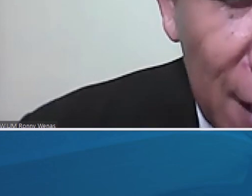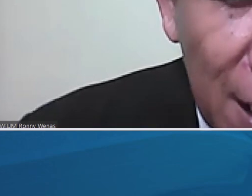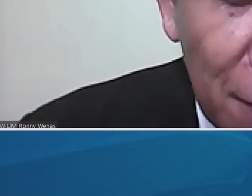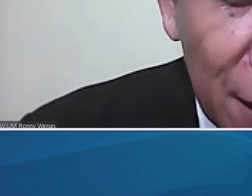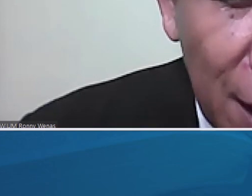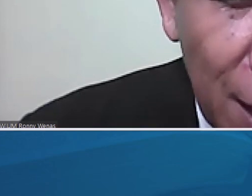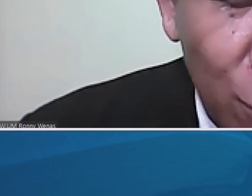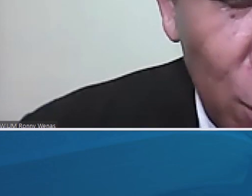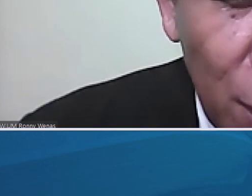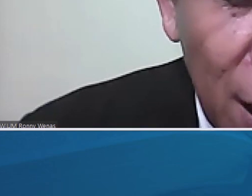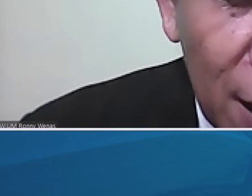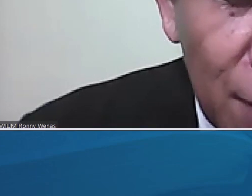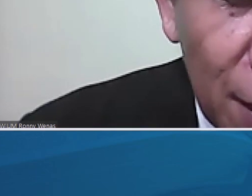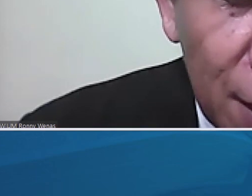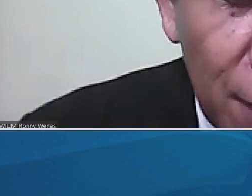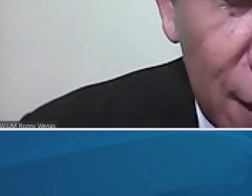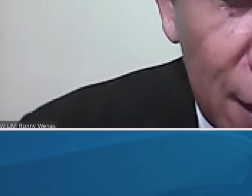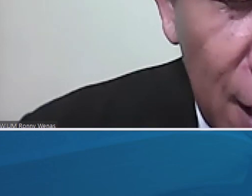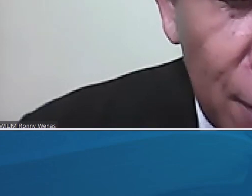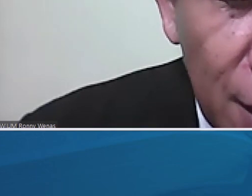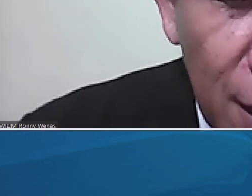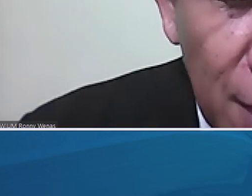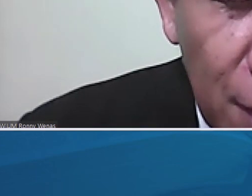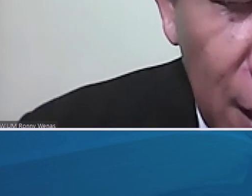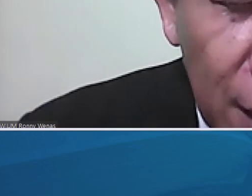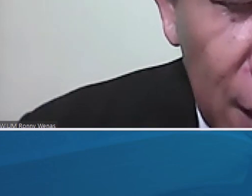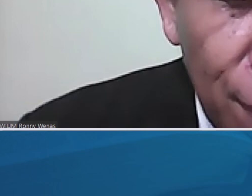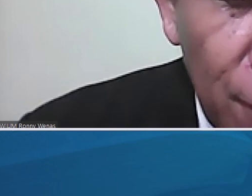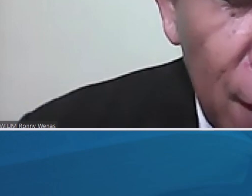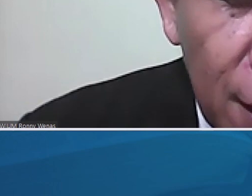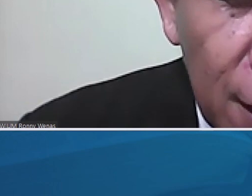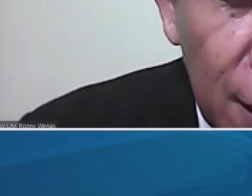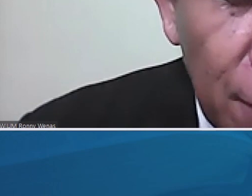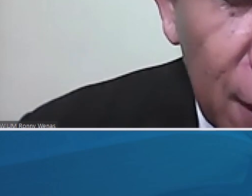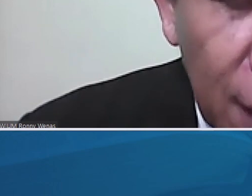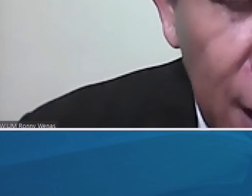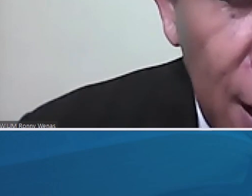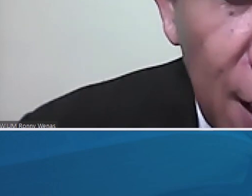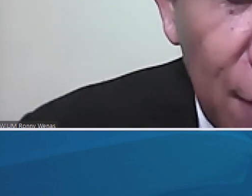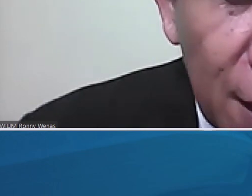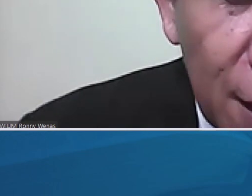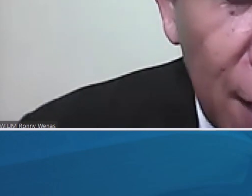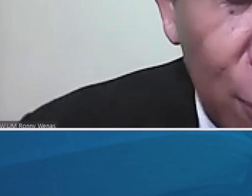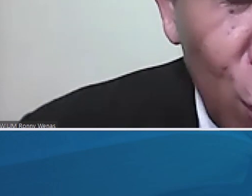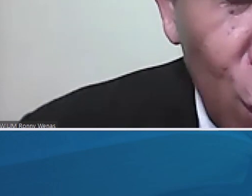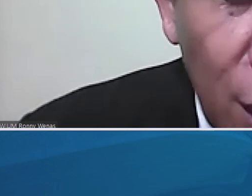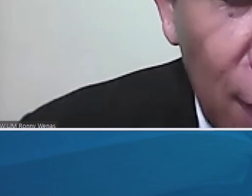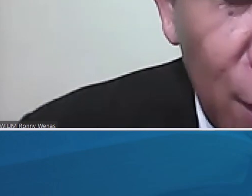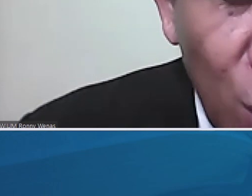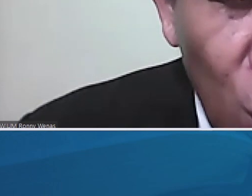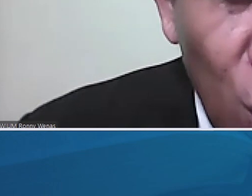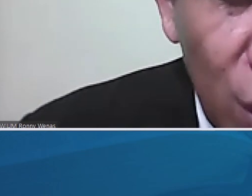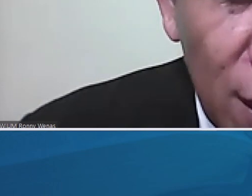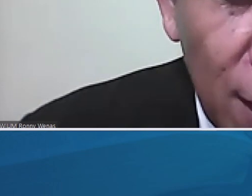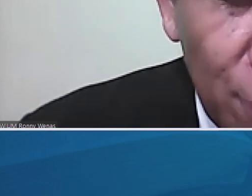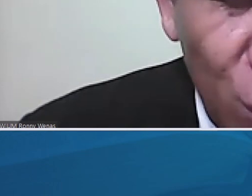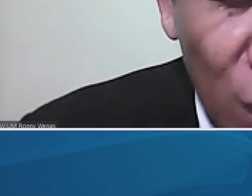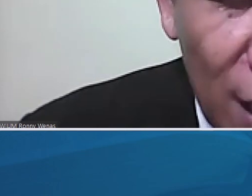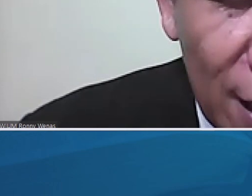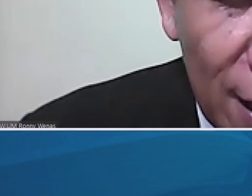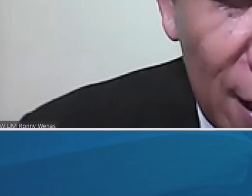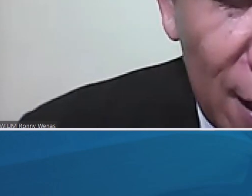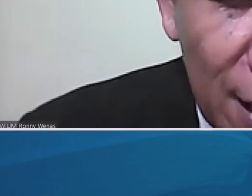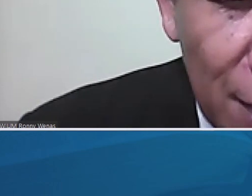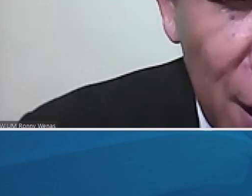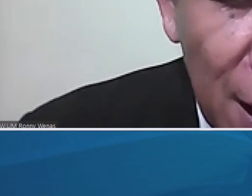dalam rencana Berkati masing-masing kami berkati Firman ini Matrix and dalam hati kan untuk kami Koh di dalam